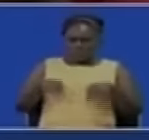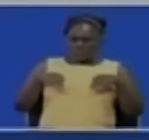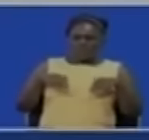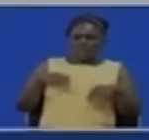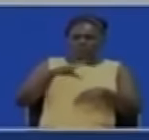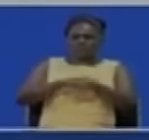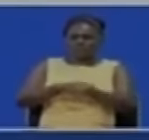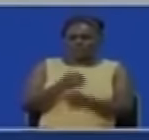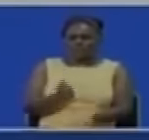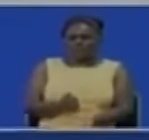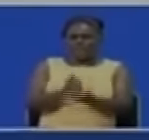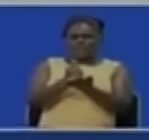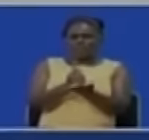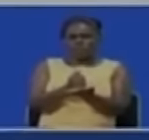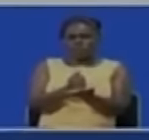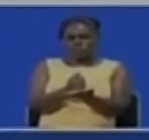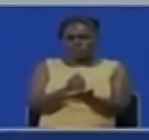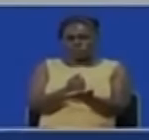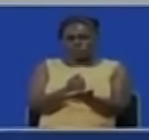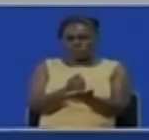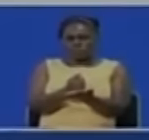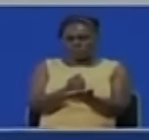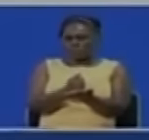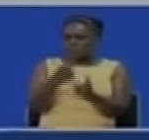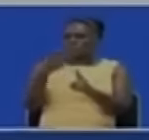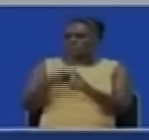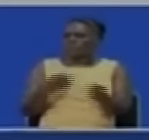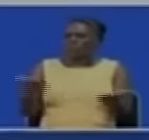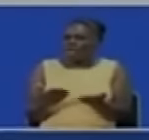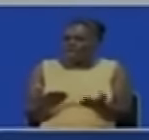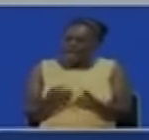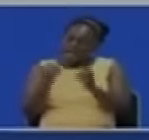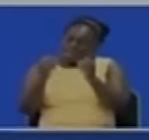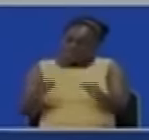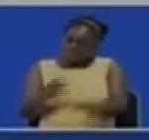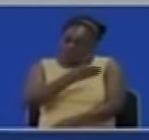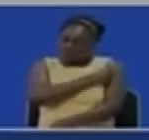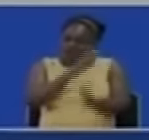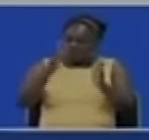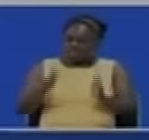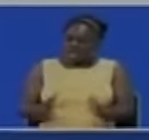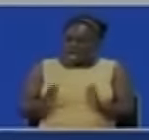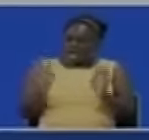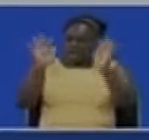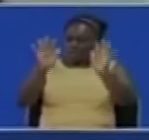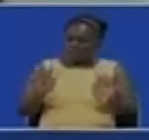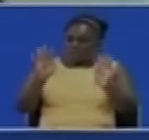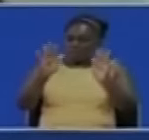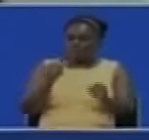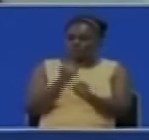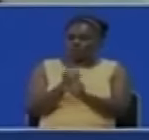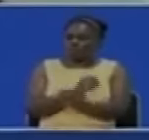usaidizi. Na utatoka wapi iwapo madaktari na wauguzi wamesusia kutoa huduma za